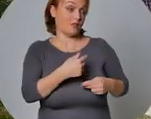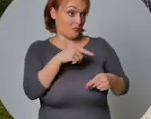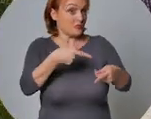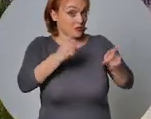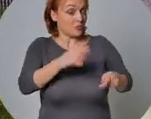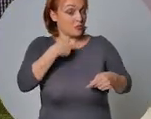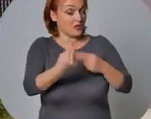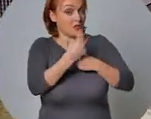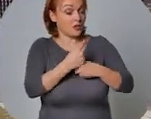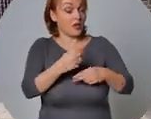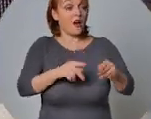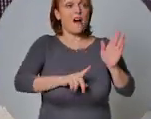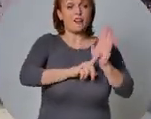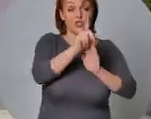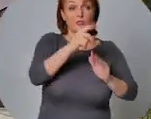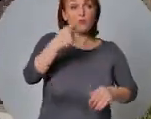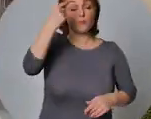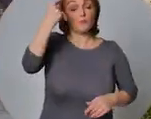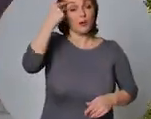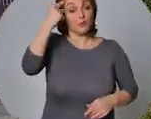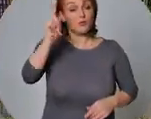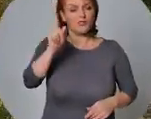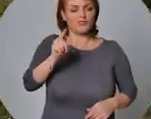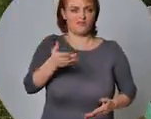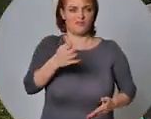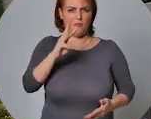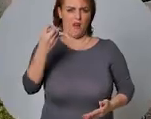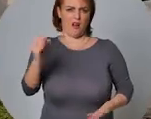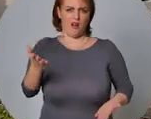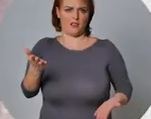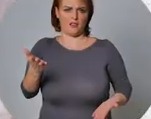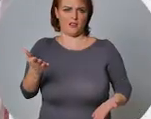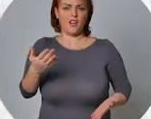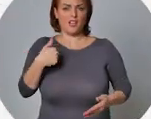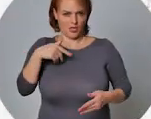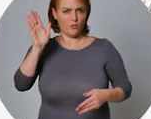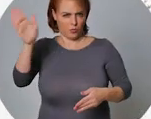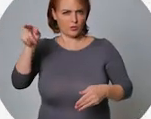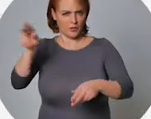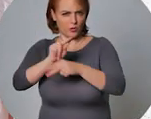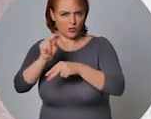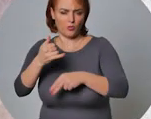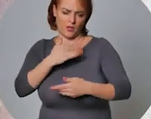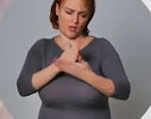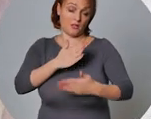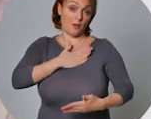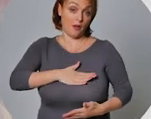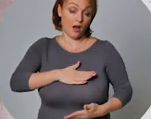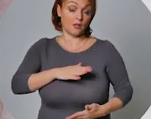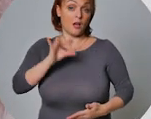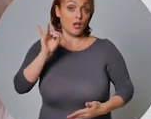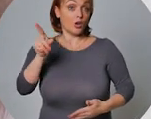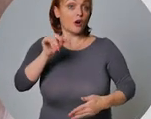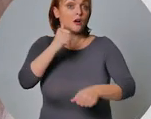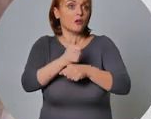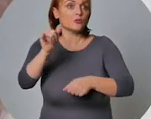El s-a gândit odată că, Mihai, eu o să te învăț, am o plăcere că tu vrei să faci lucruri de